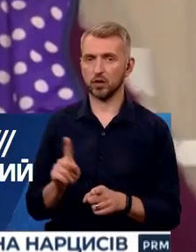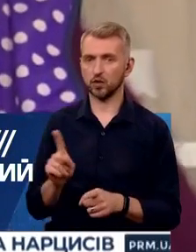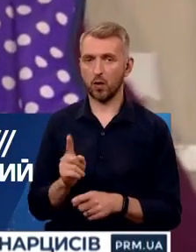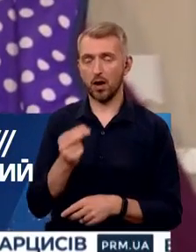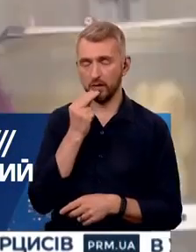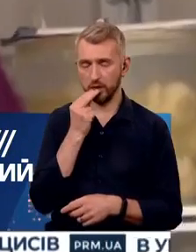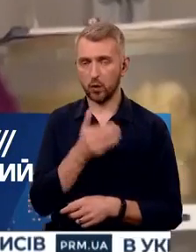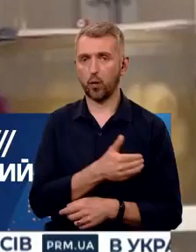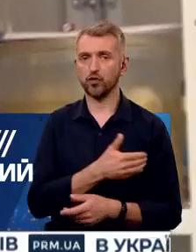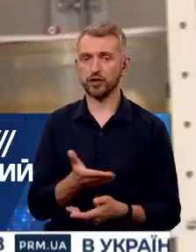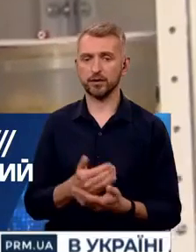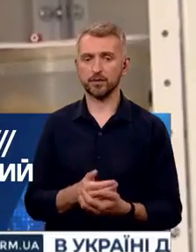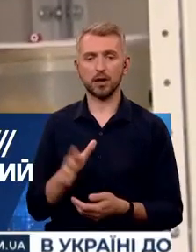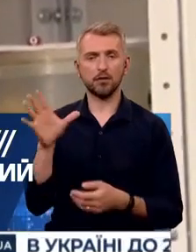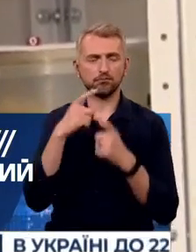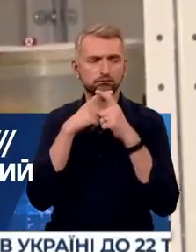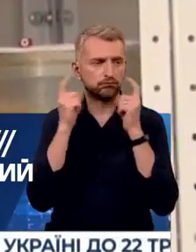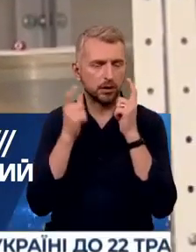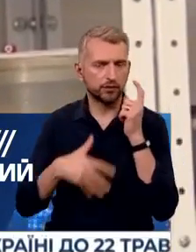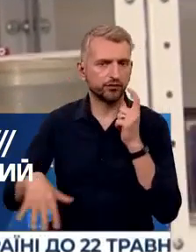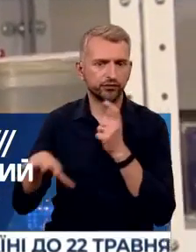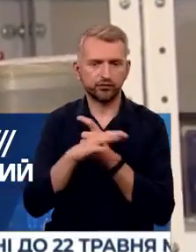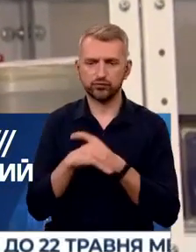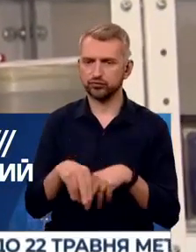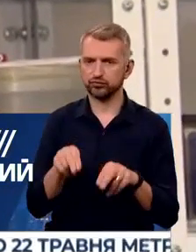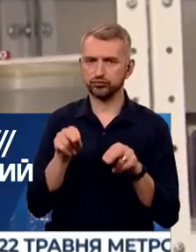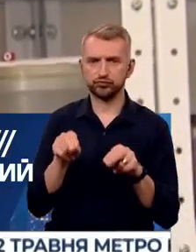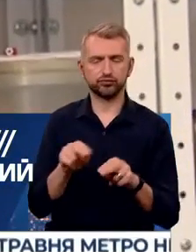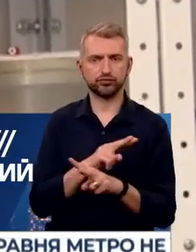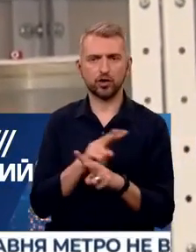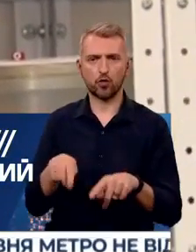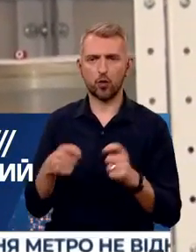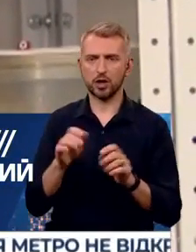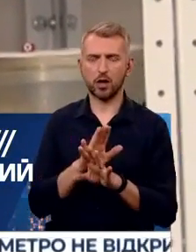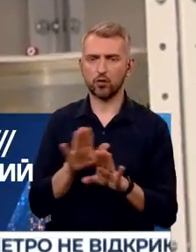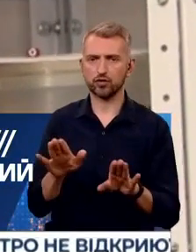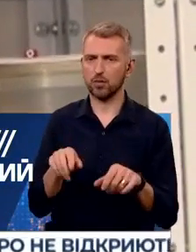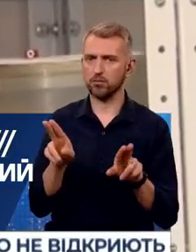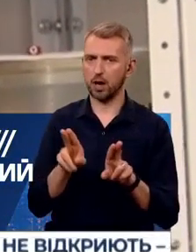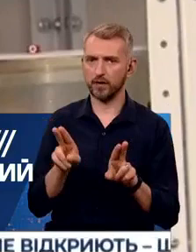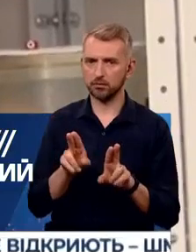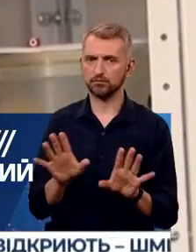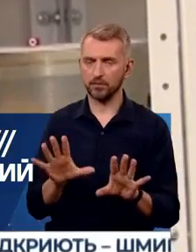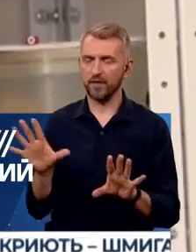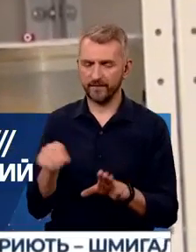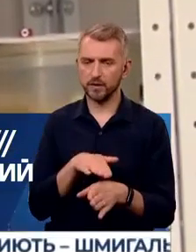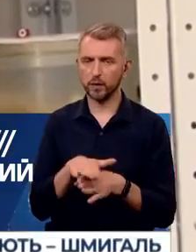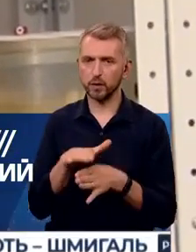їсти хочеться. Всі в масках, всі чемно, ніхто не нарушує правила. І